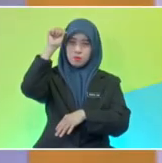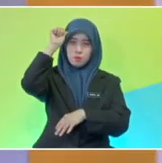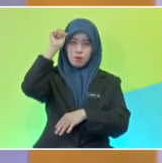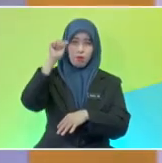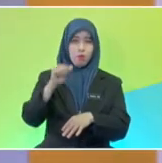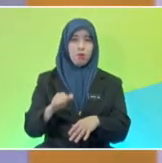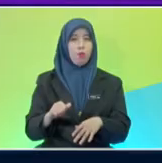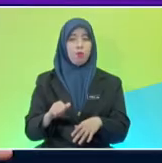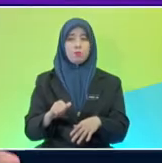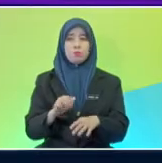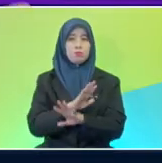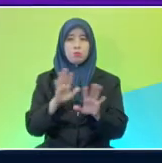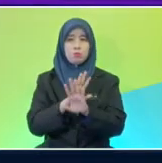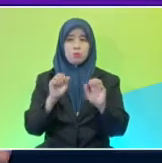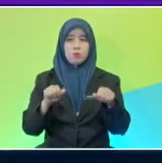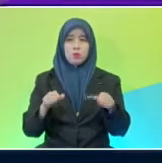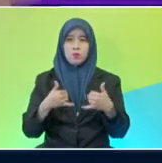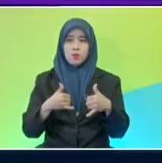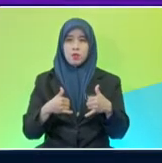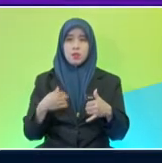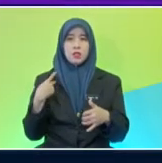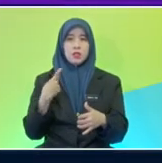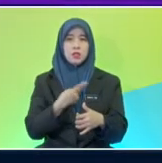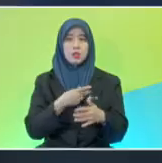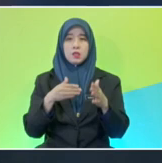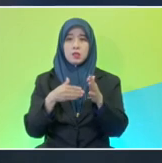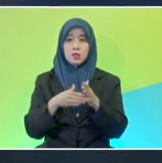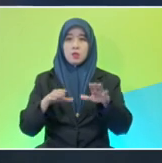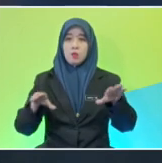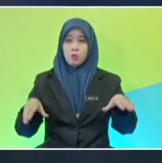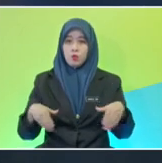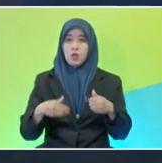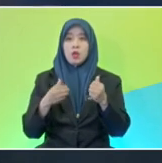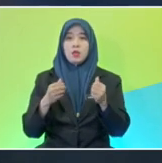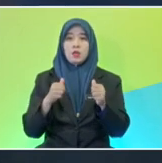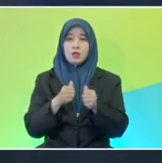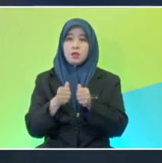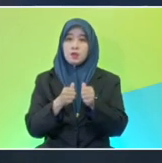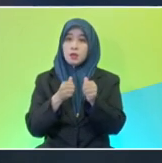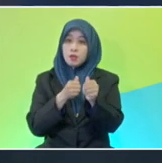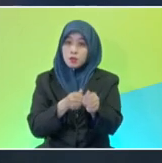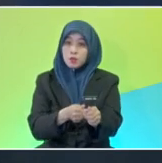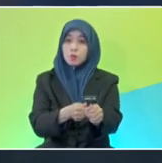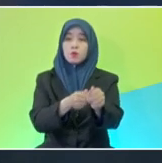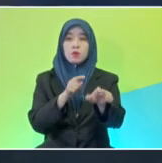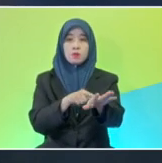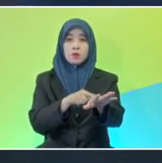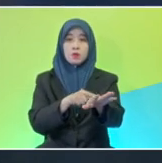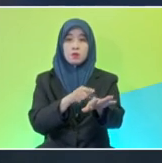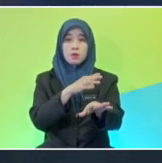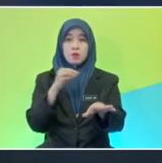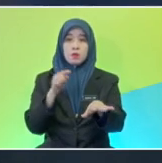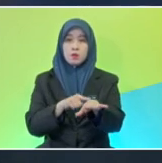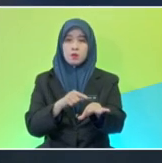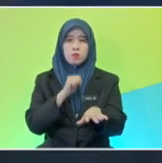boleh main ke, Alam? Tak boleh. Kita kena buat aktiviti mengikut masa dan waktu yang sesuai. Mana boleh main-main